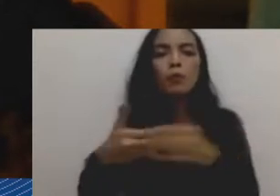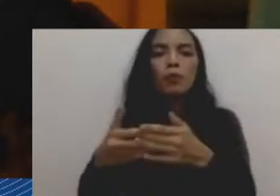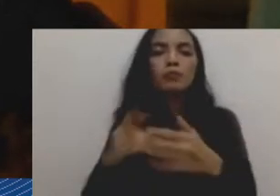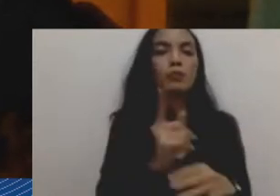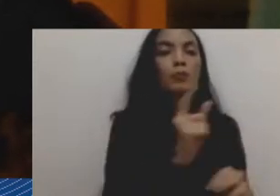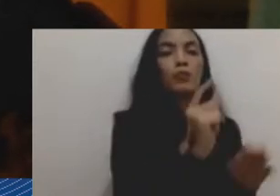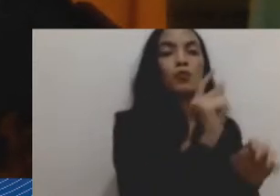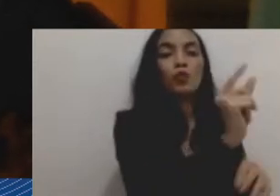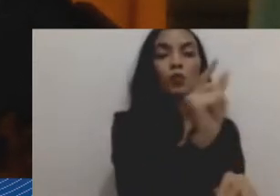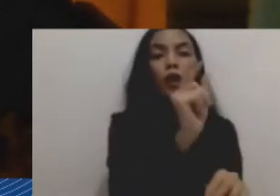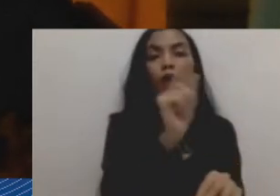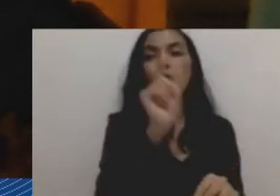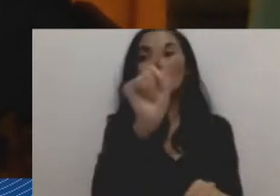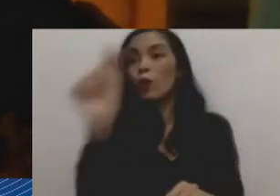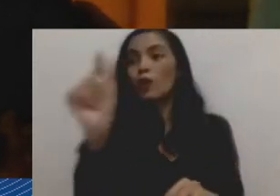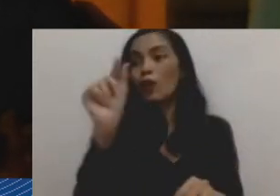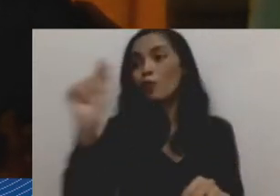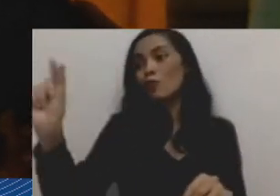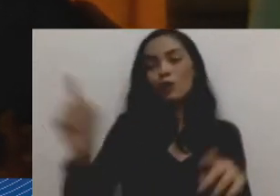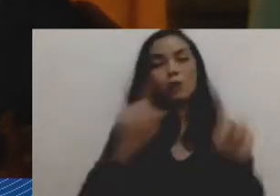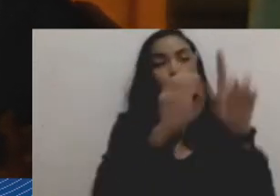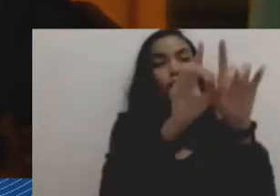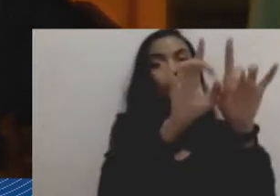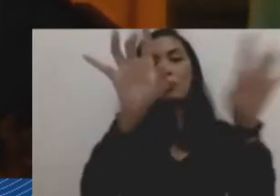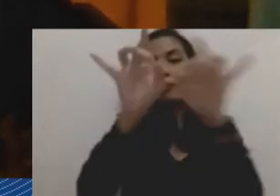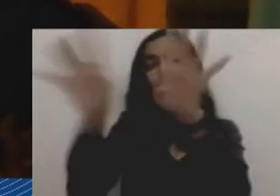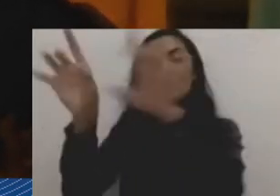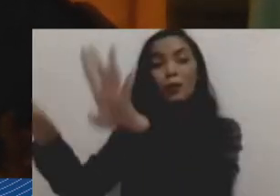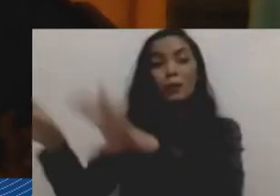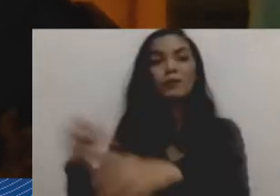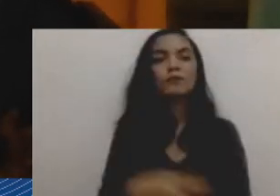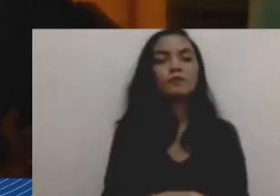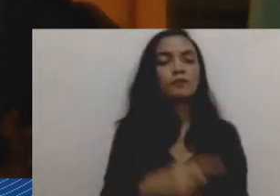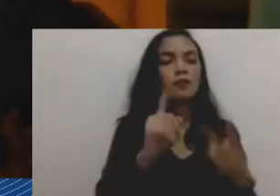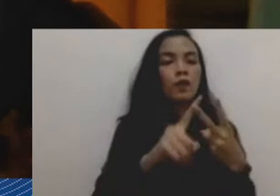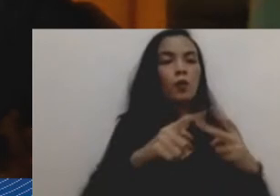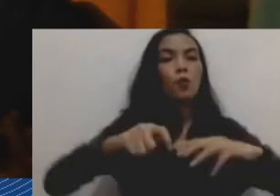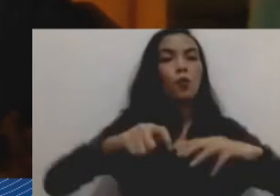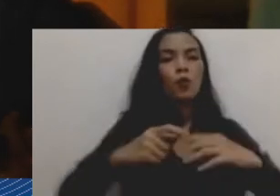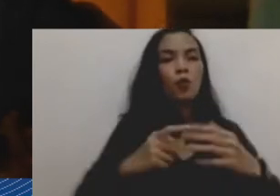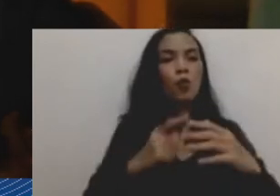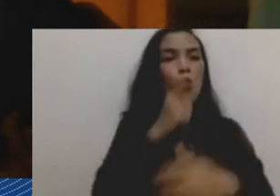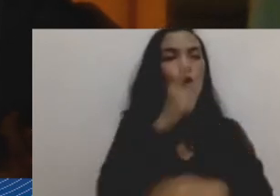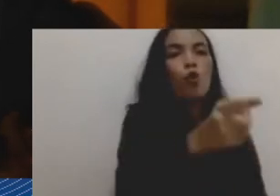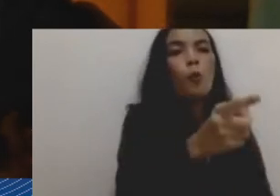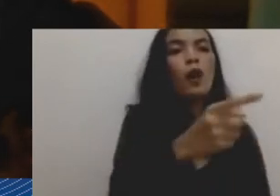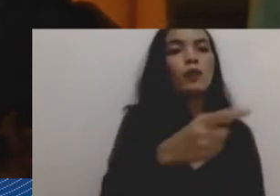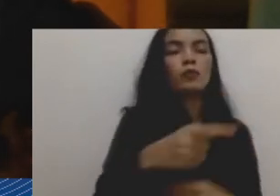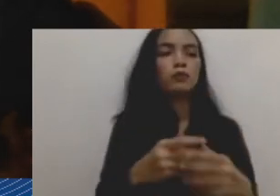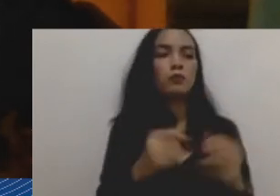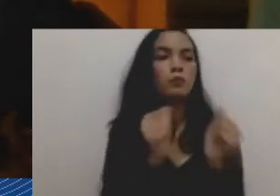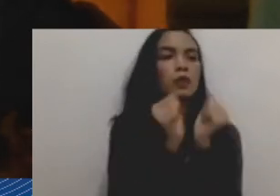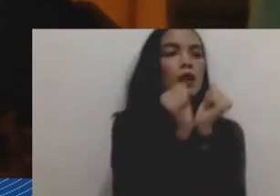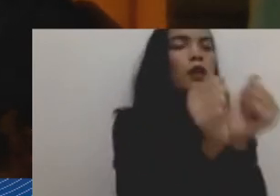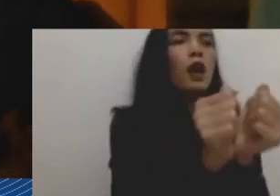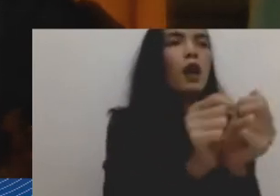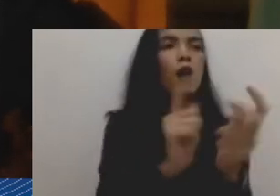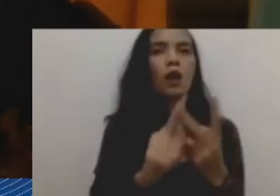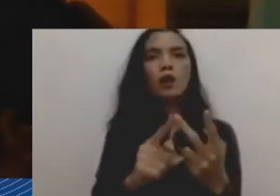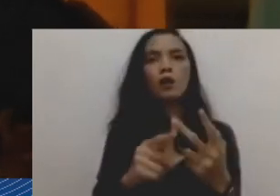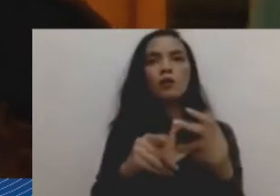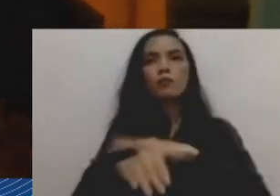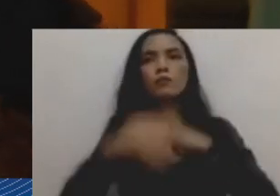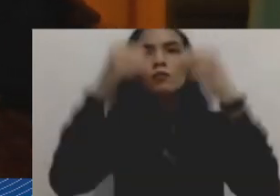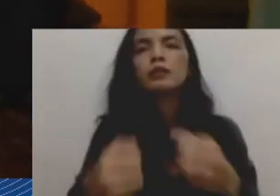yang sekarang berlangsung dan juga mungkin konsepsi hukuman-hukuman pidana, pemberatan, dan lain-lain